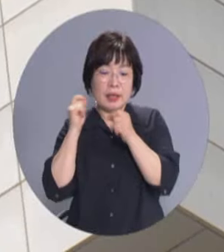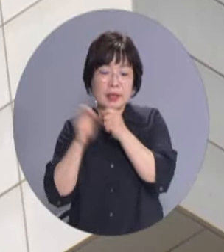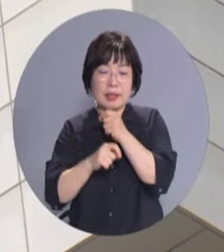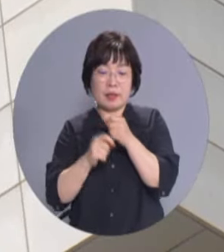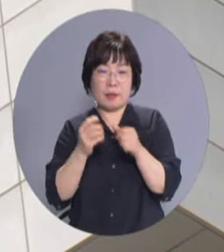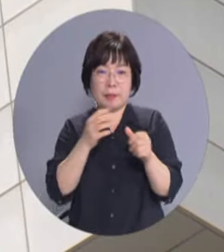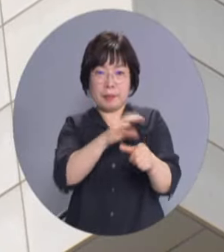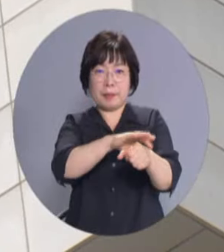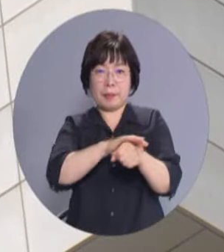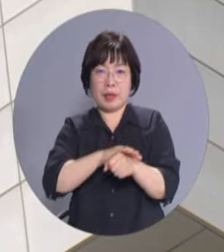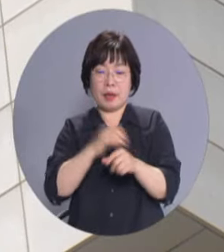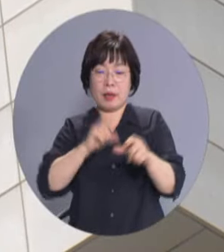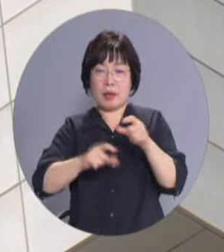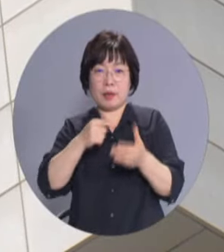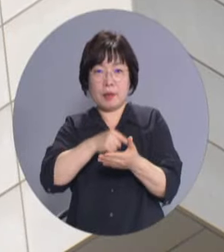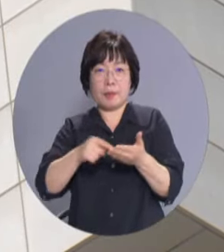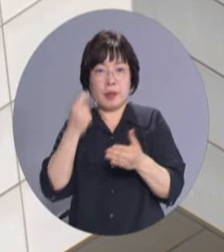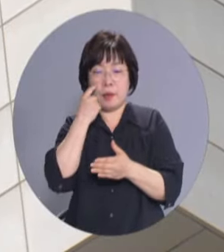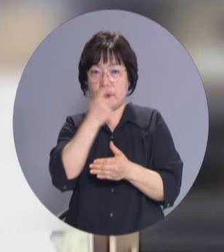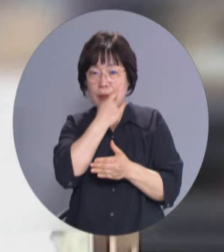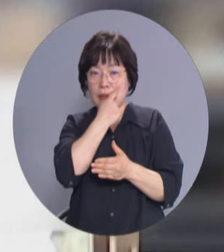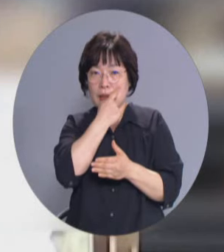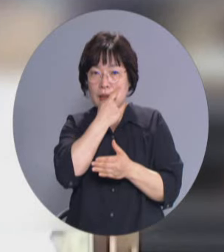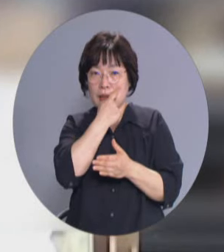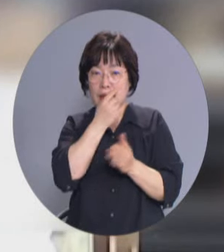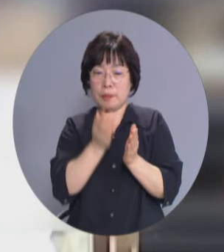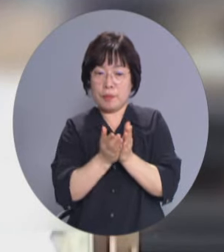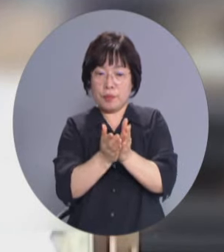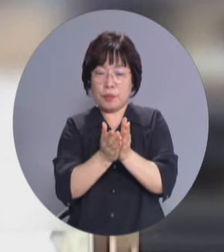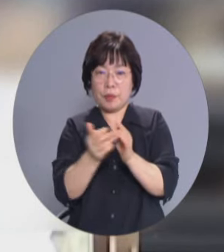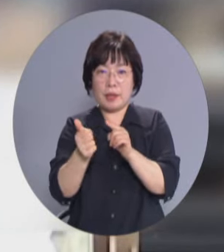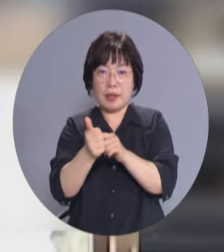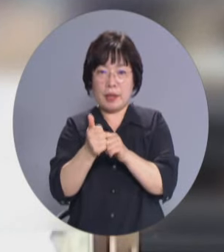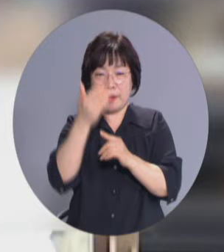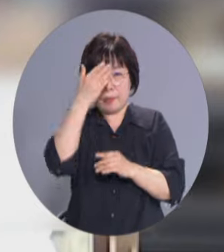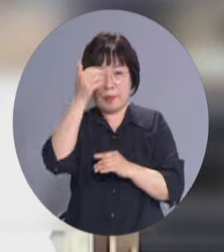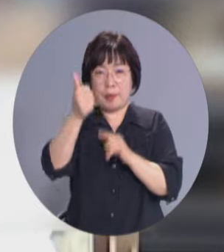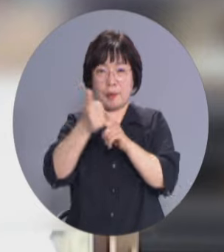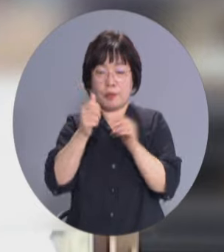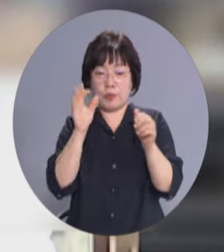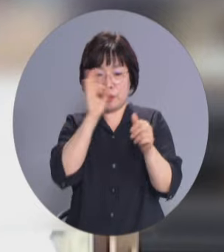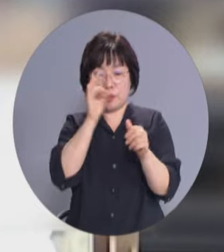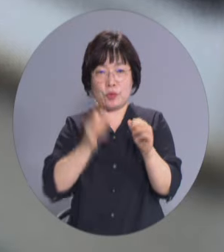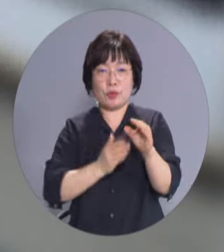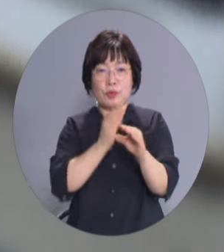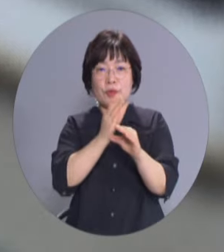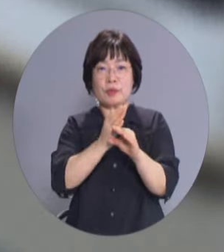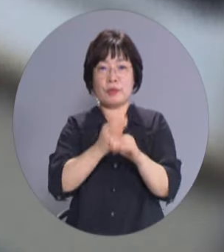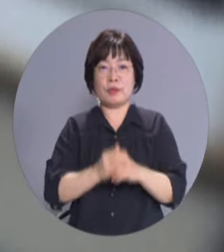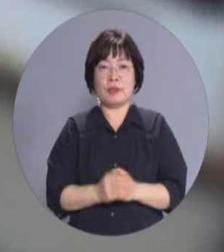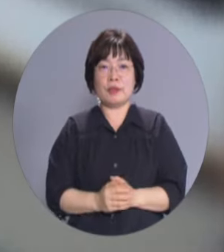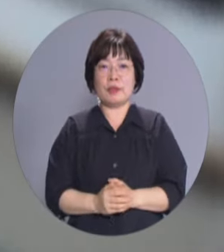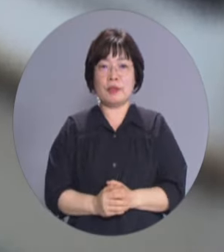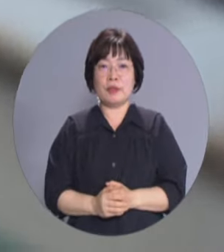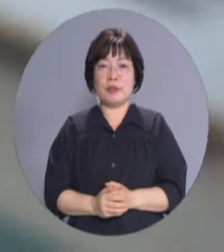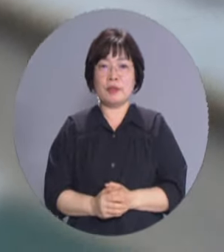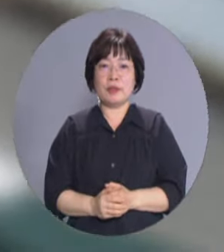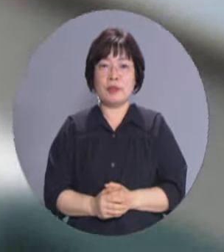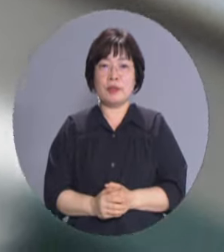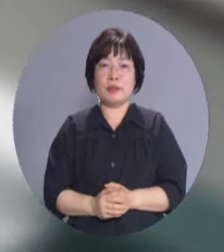입건하고 추가 피해자 파악에 나선 한편 보이스 피싱 조직의 상선을 추적하고 있습니다 MBC 뉴스